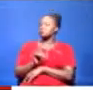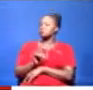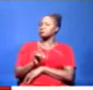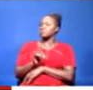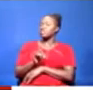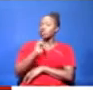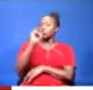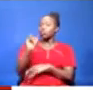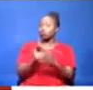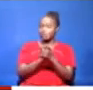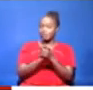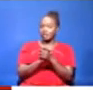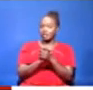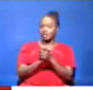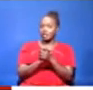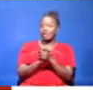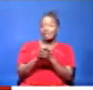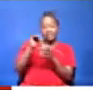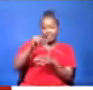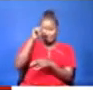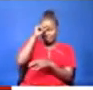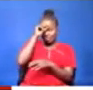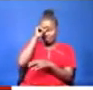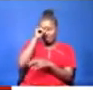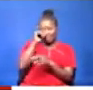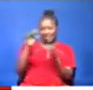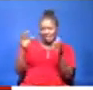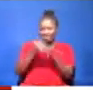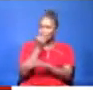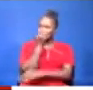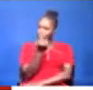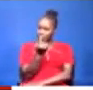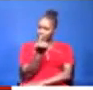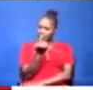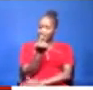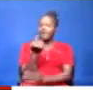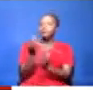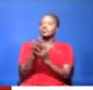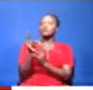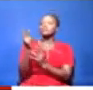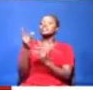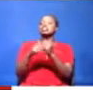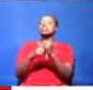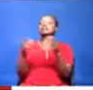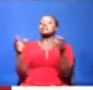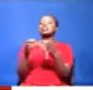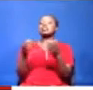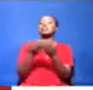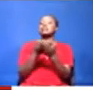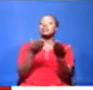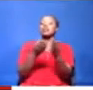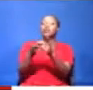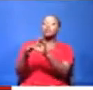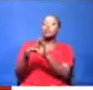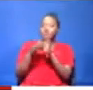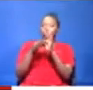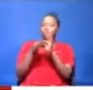Jubilee ambayo iko kwa serikali ni chama moja baina ya vyama 26 za muungano wa